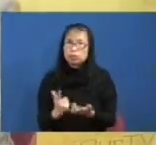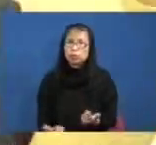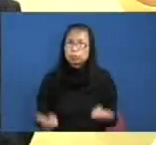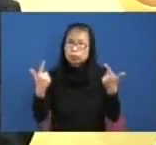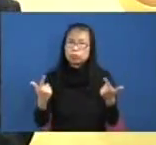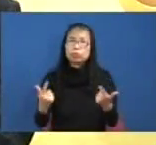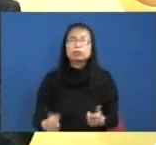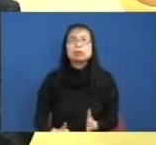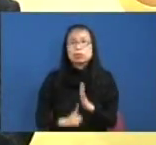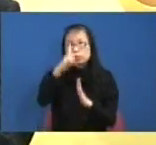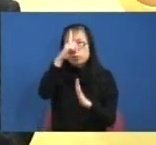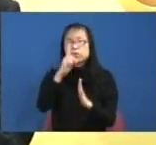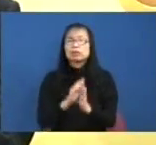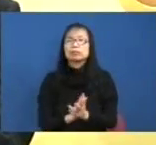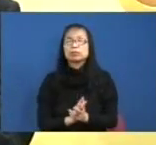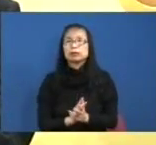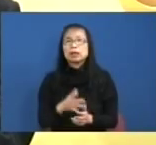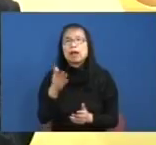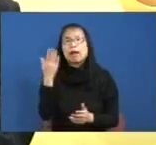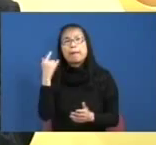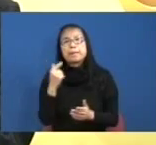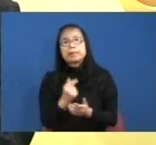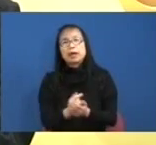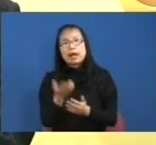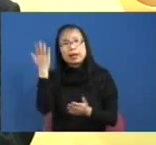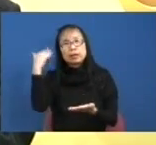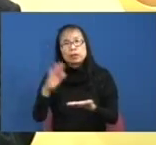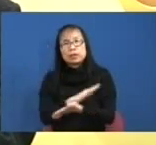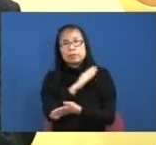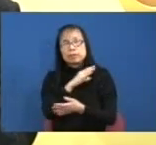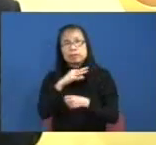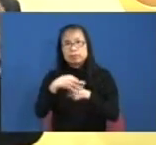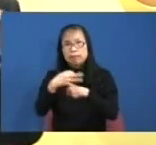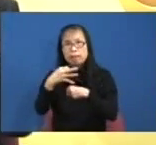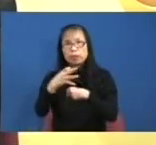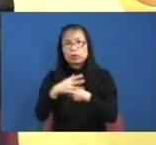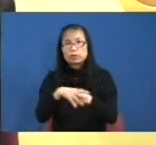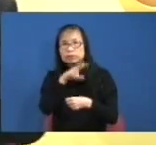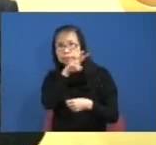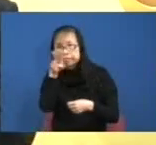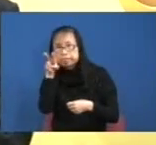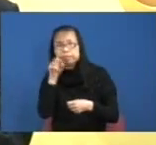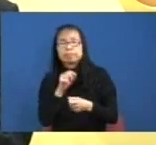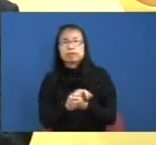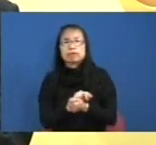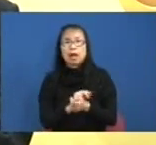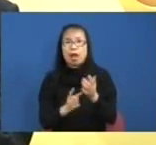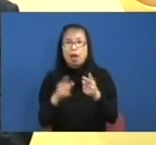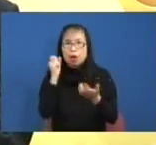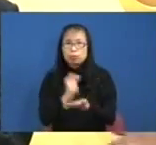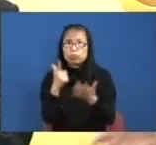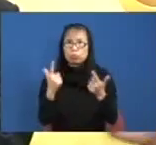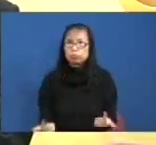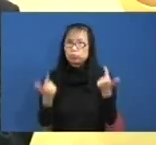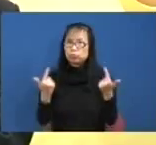通脹呢方面咧，其實由舊年第三季度開始已經係睇到嗰個通脹一路 係。其